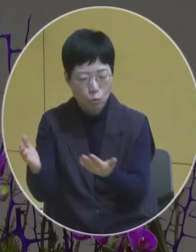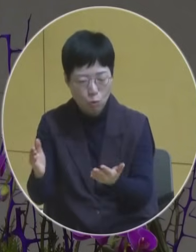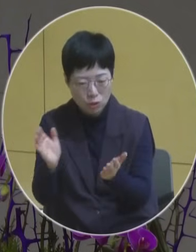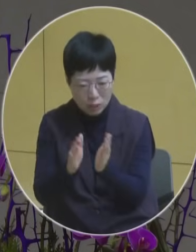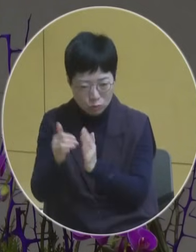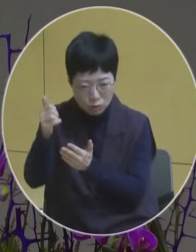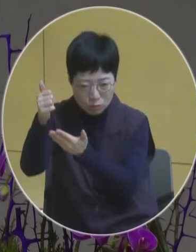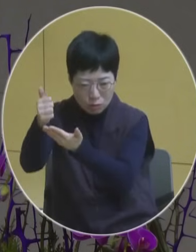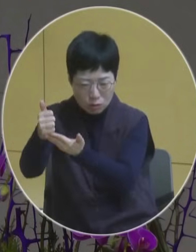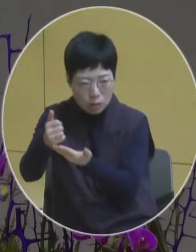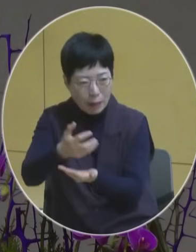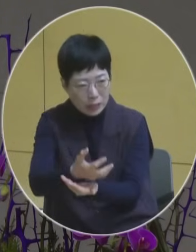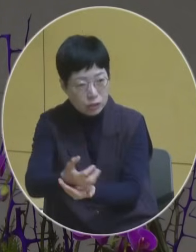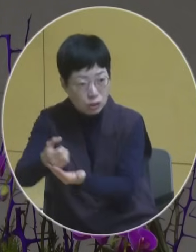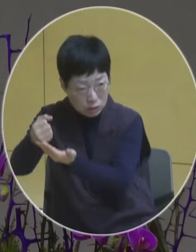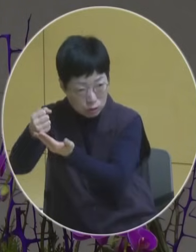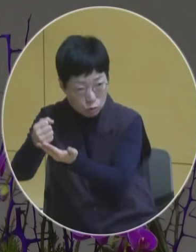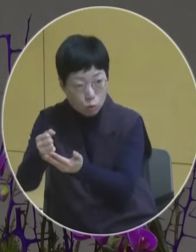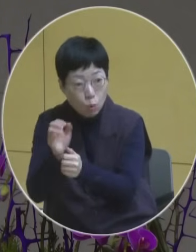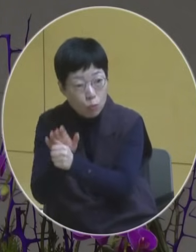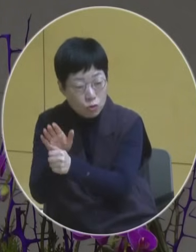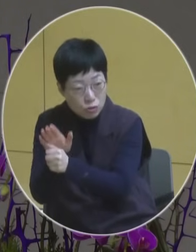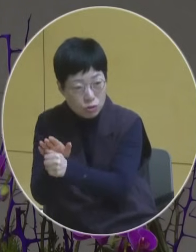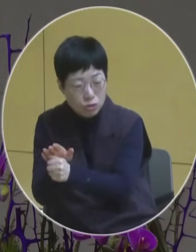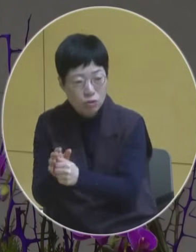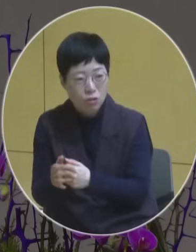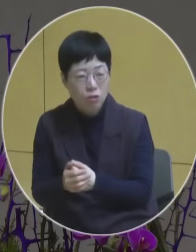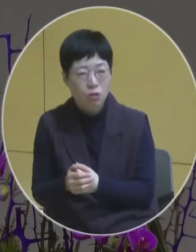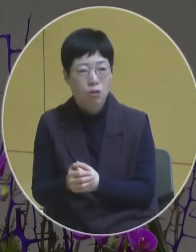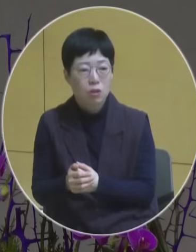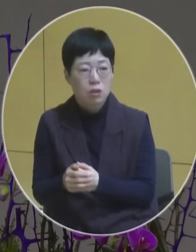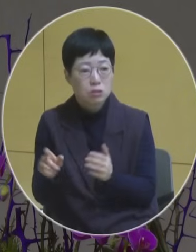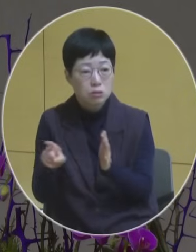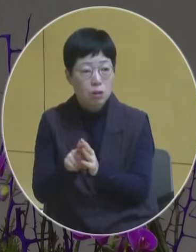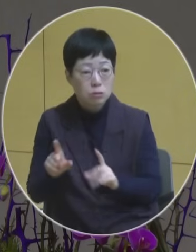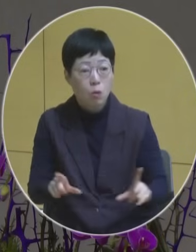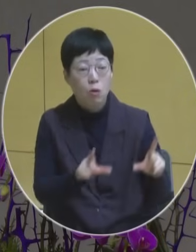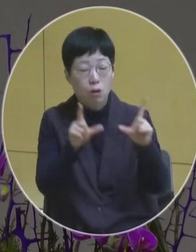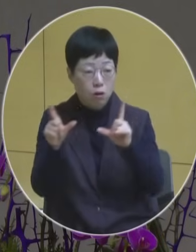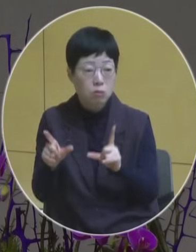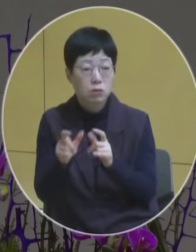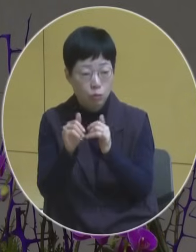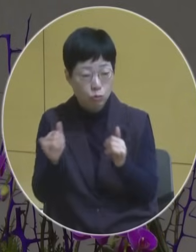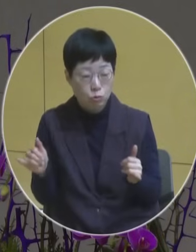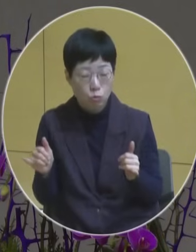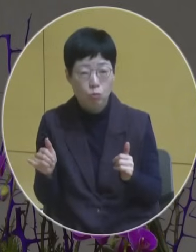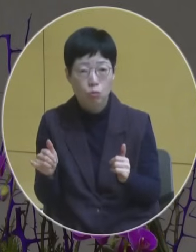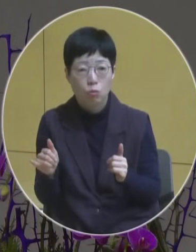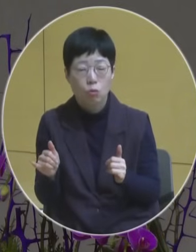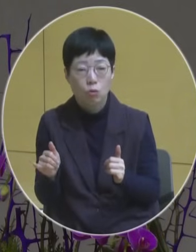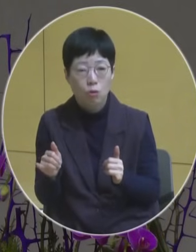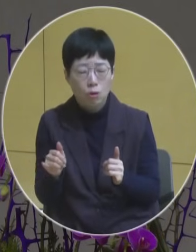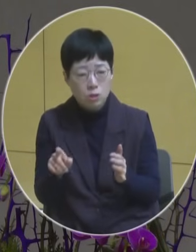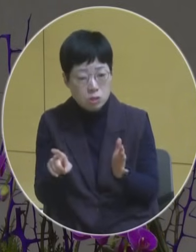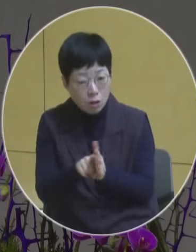예수를 받아들이게 만드는 거예요. 작년에도 그렇게 해서 신앙생활 하신 분 많고요. 또 신앙을 잃어버렸다가